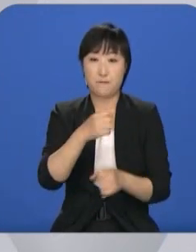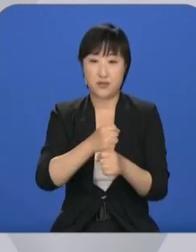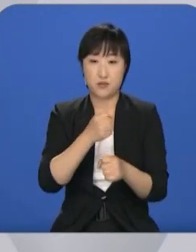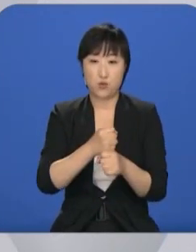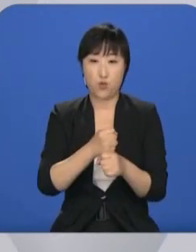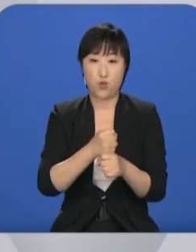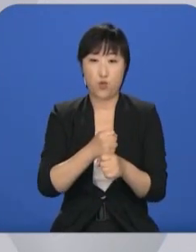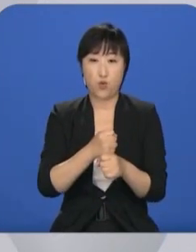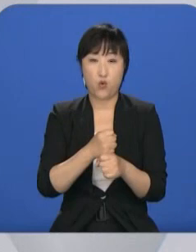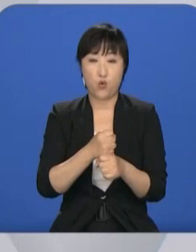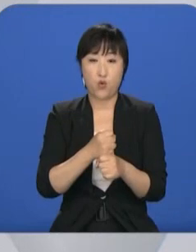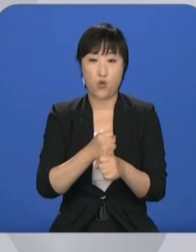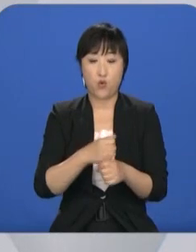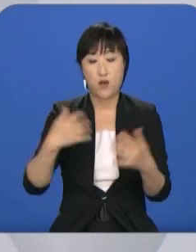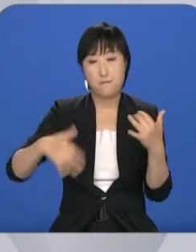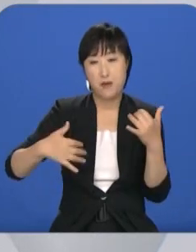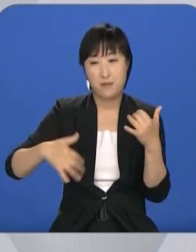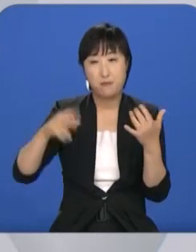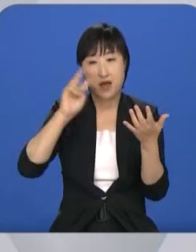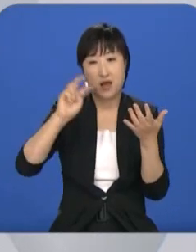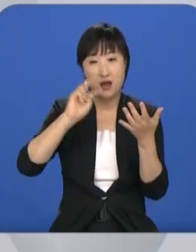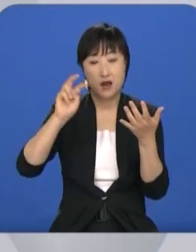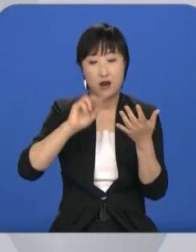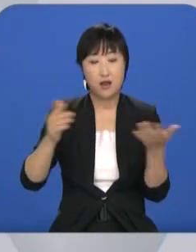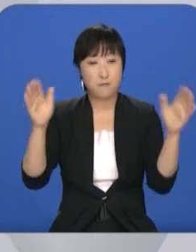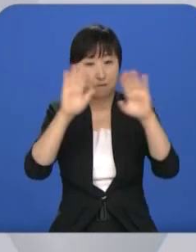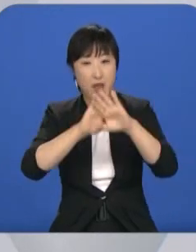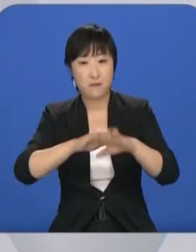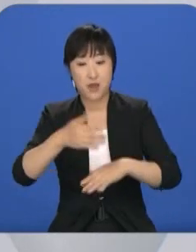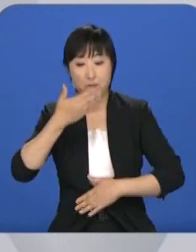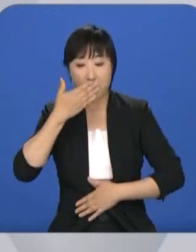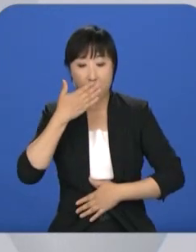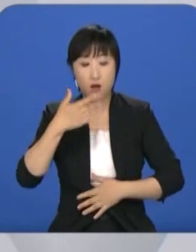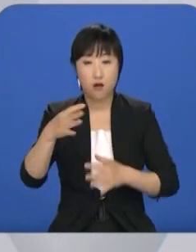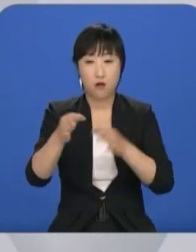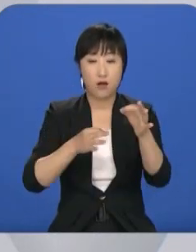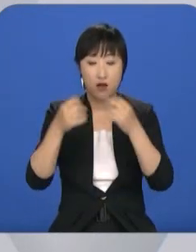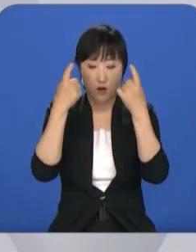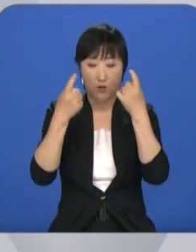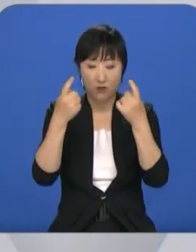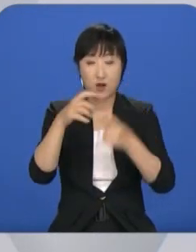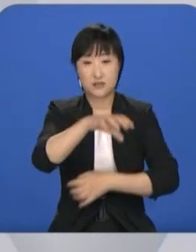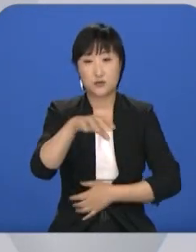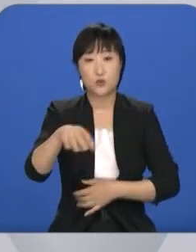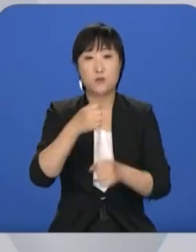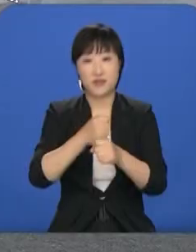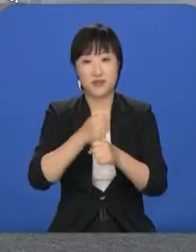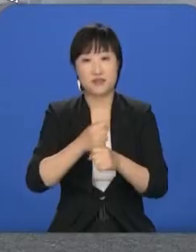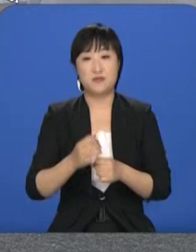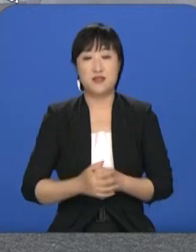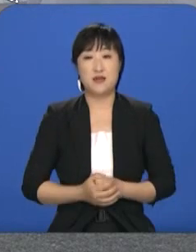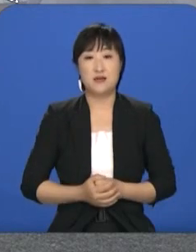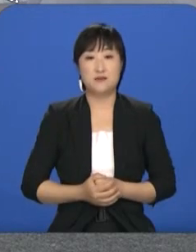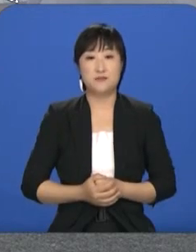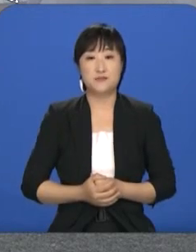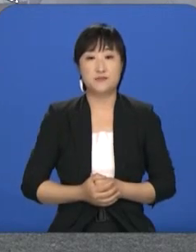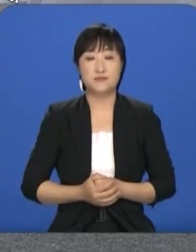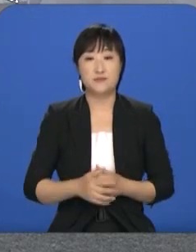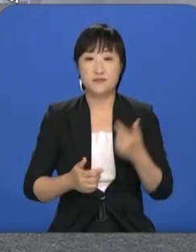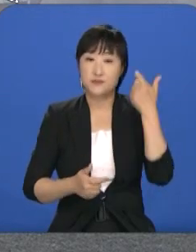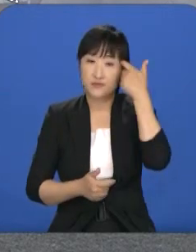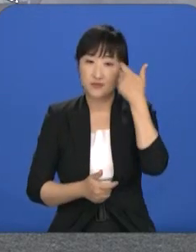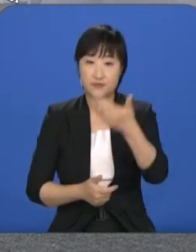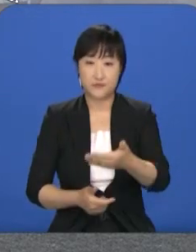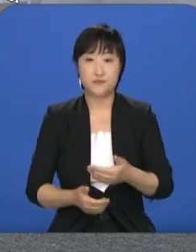공간으로 조성하고 버스킹과 함께하는 야간 먹거리 장터를 열어 새로운 관광 명소로 만들겠습니다. 네, 김희수